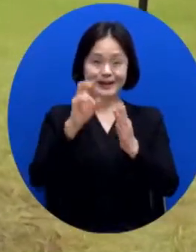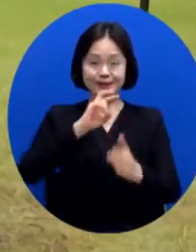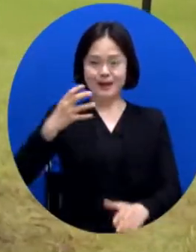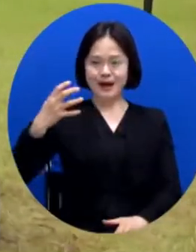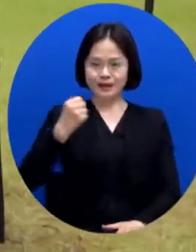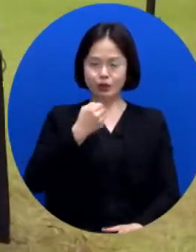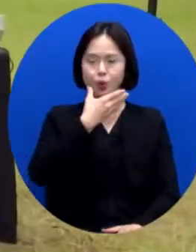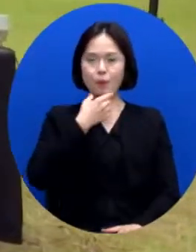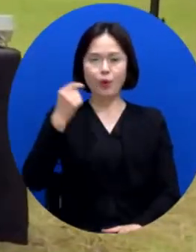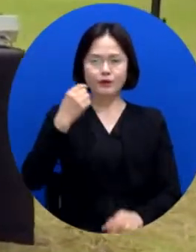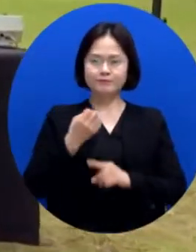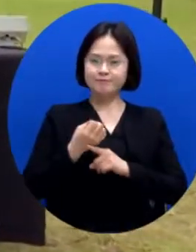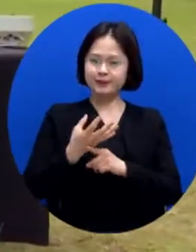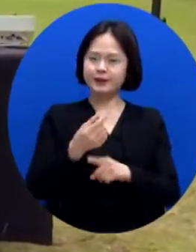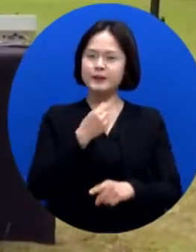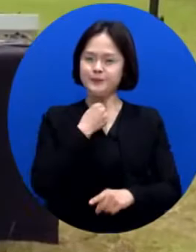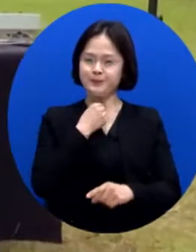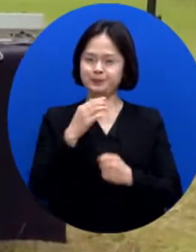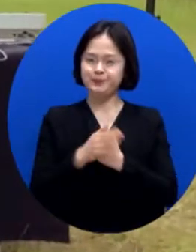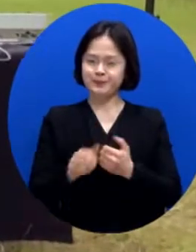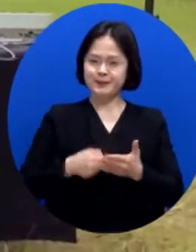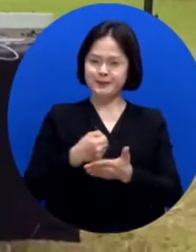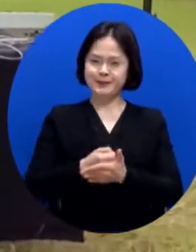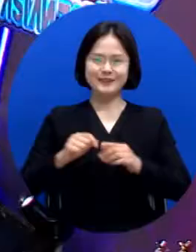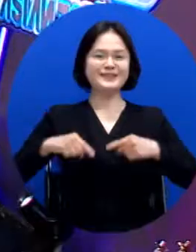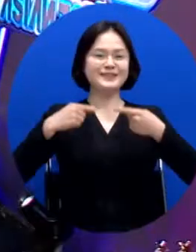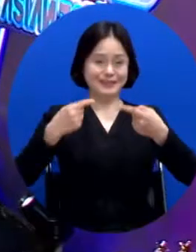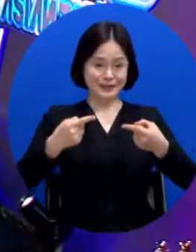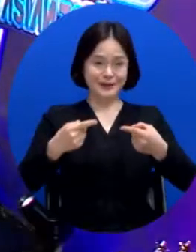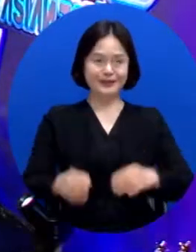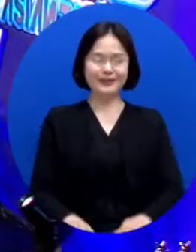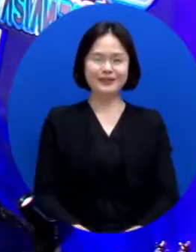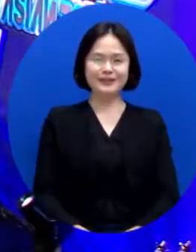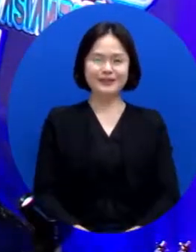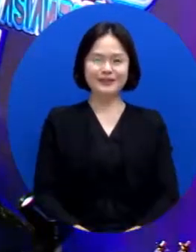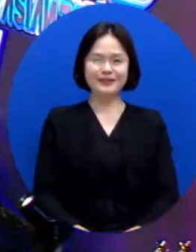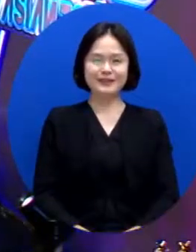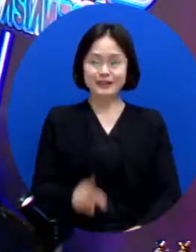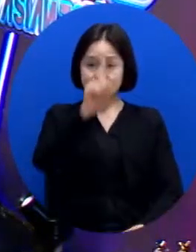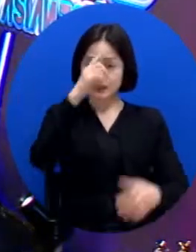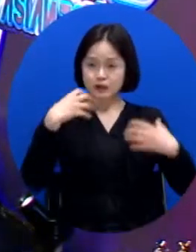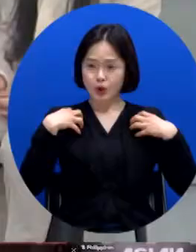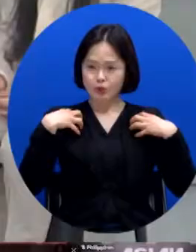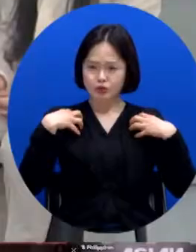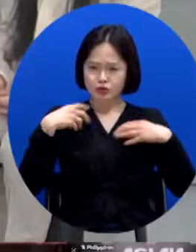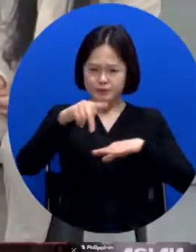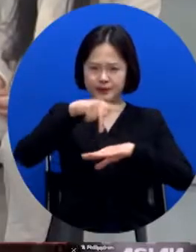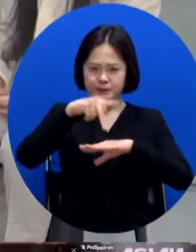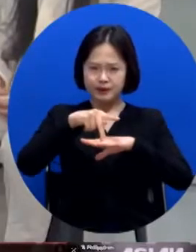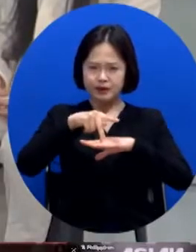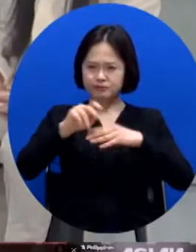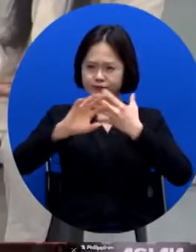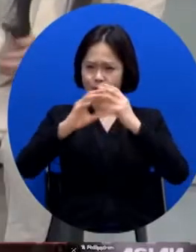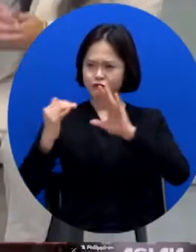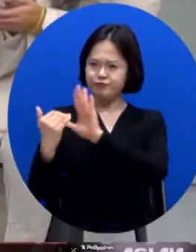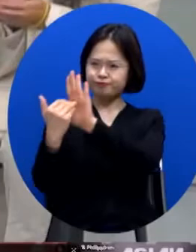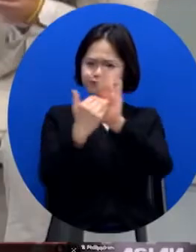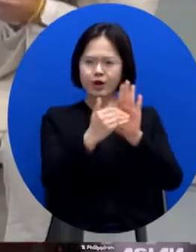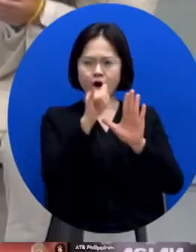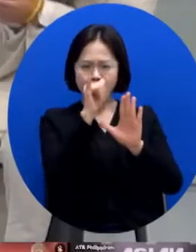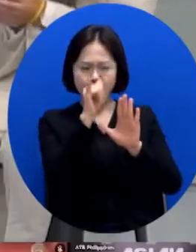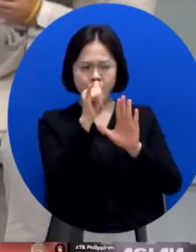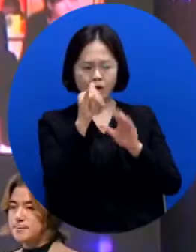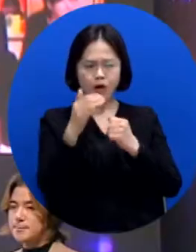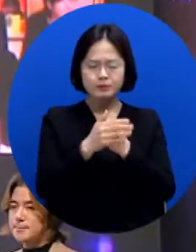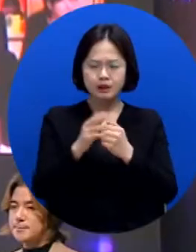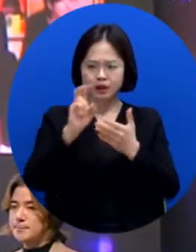사명을 가지고 참가한 것입니다. 코로나19로 인한 필리핀 정부의 도시 봉쇄 상황 속에서 밴드팀이 대회에 온전히